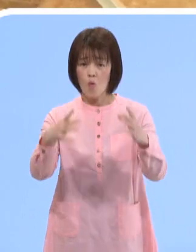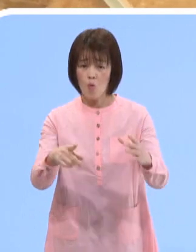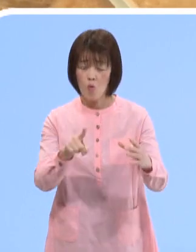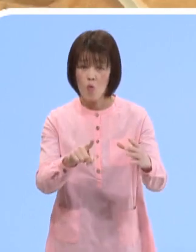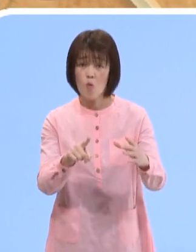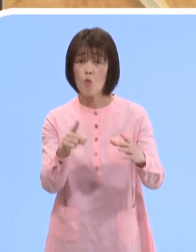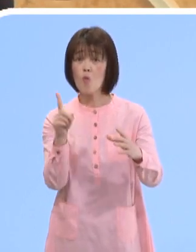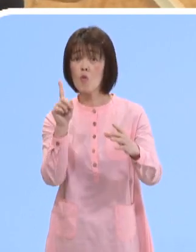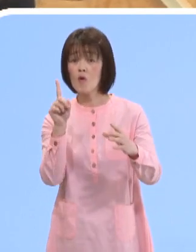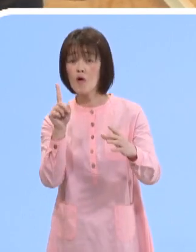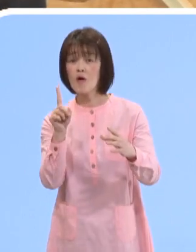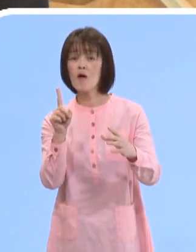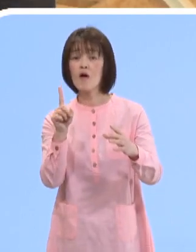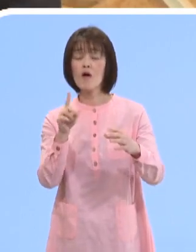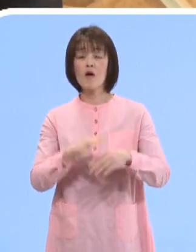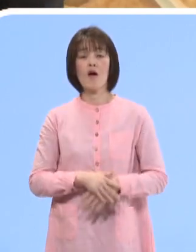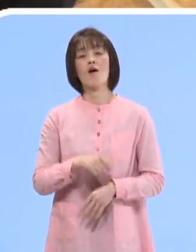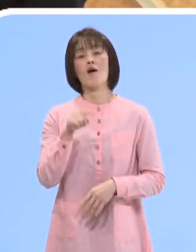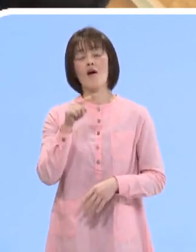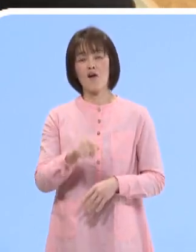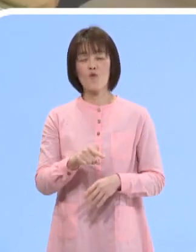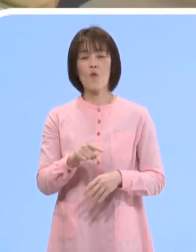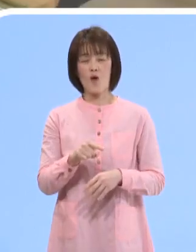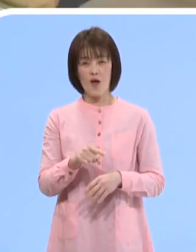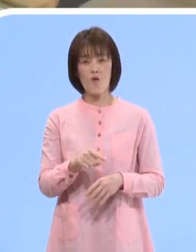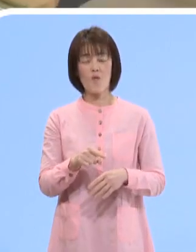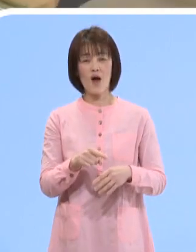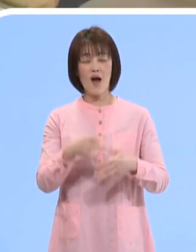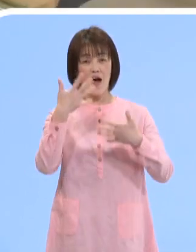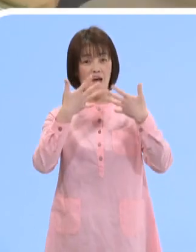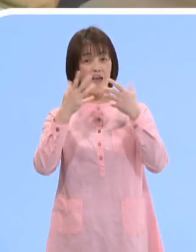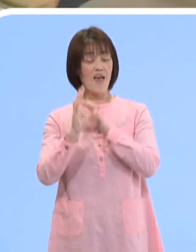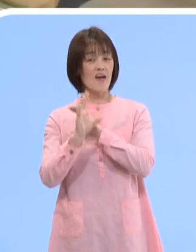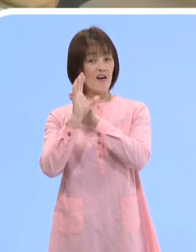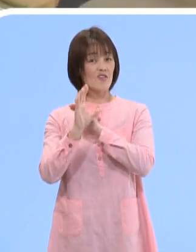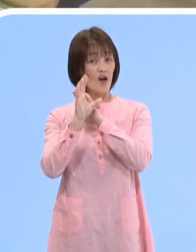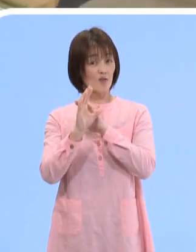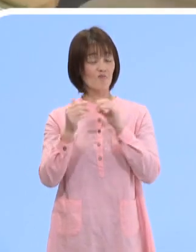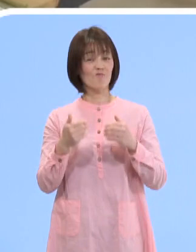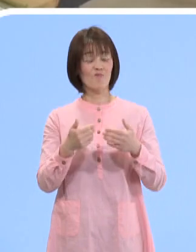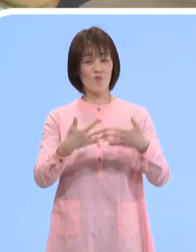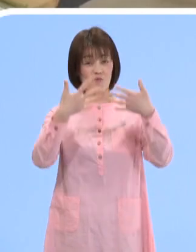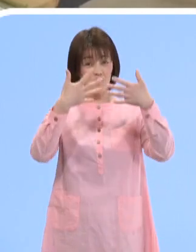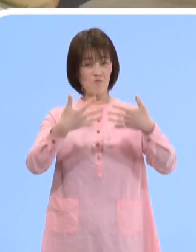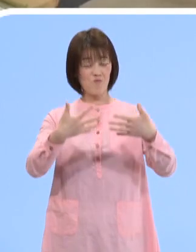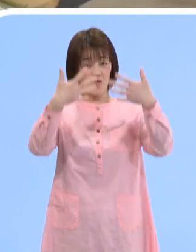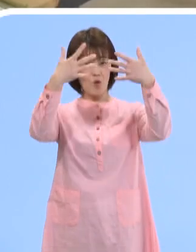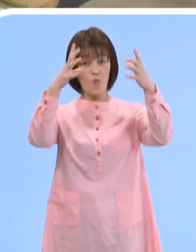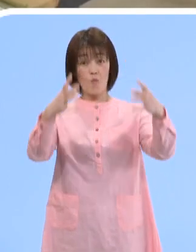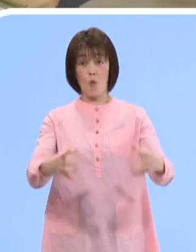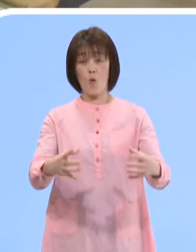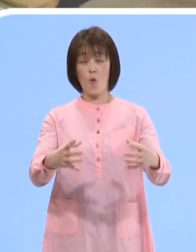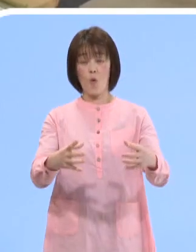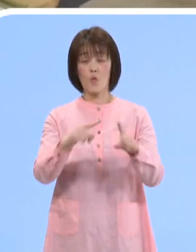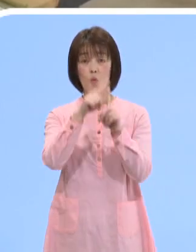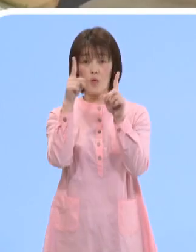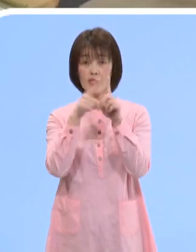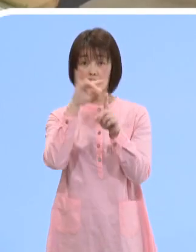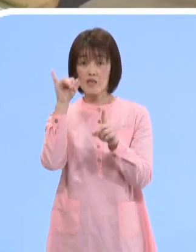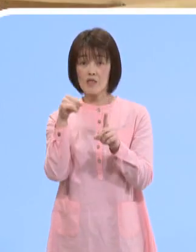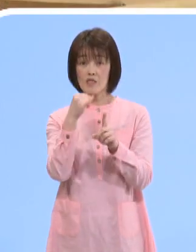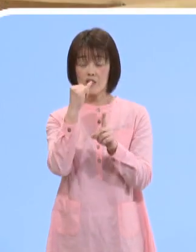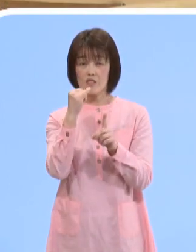これは一体何ですか。 これは今回会場の一番最初に見える場所に、はいはい、僕は DJ ブ